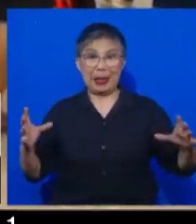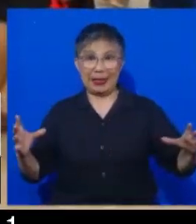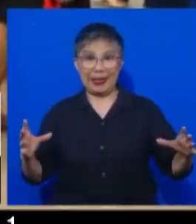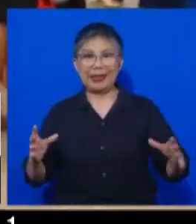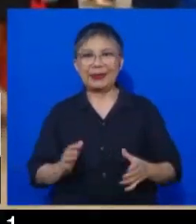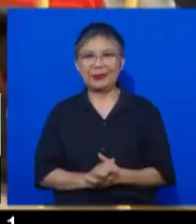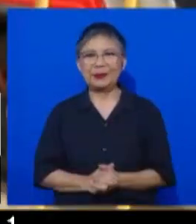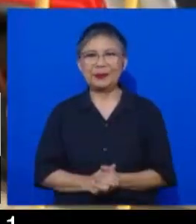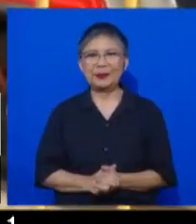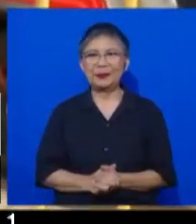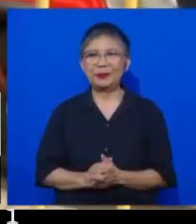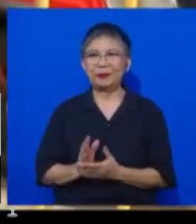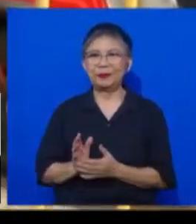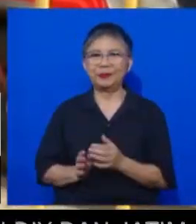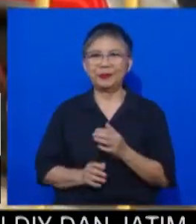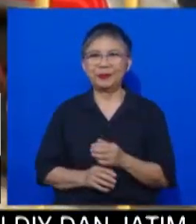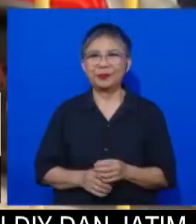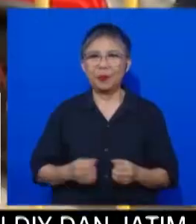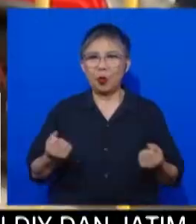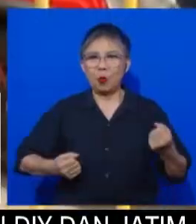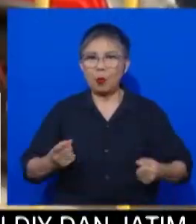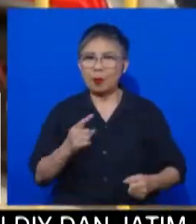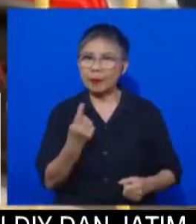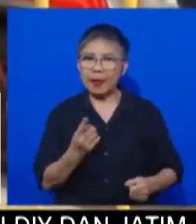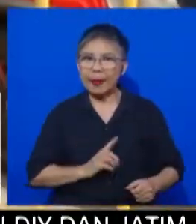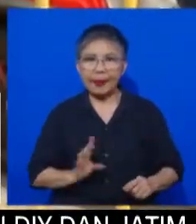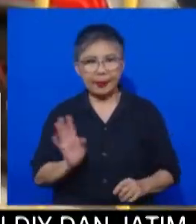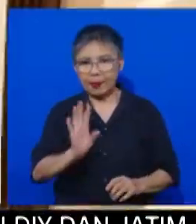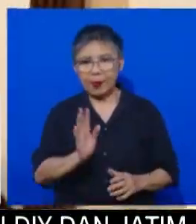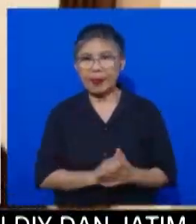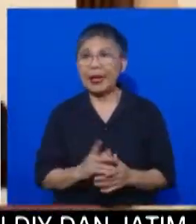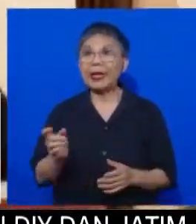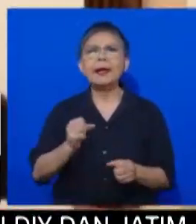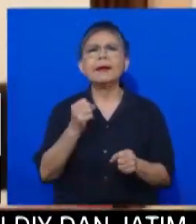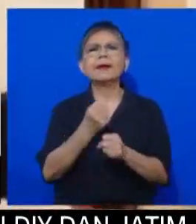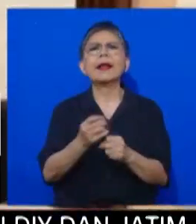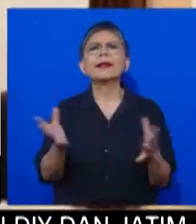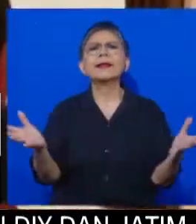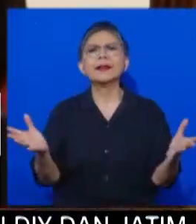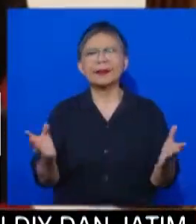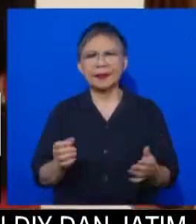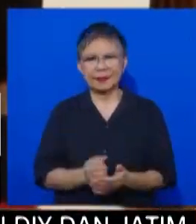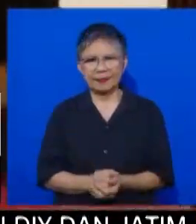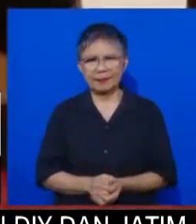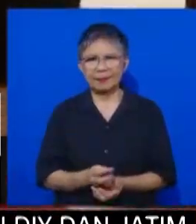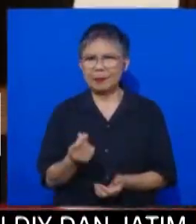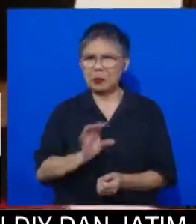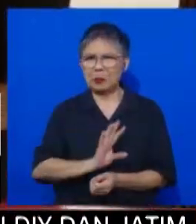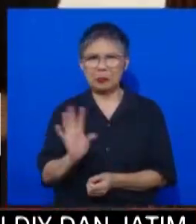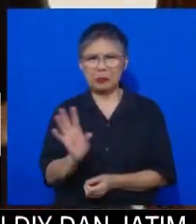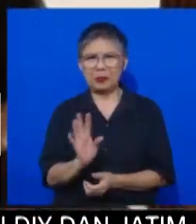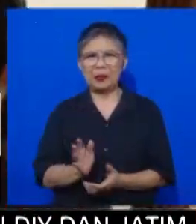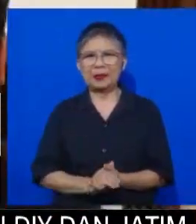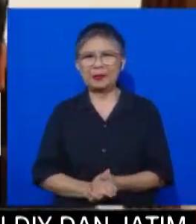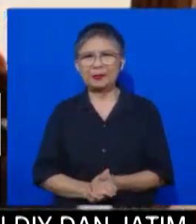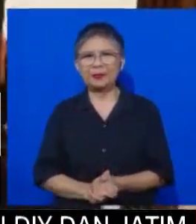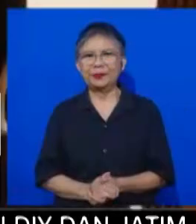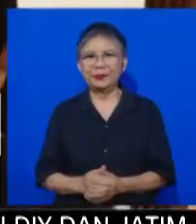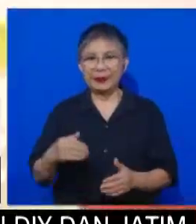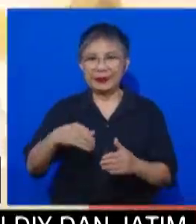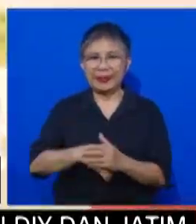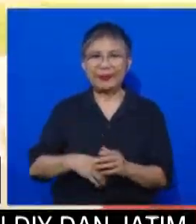yang ada di sini. Shuttle ini bisa digunakan secara gratis jika Anda sudah masuk di kawasan Taman Mini Indonesia